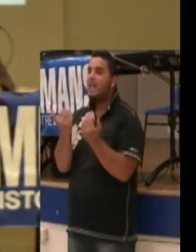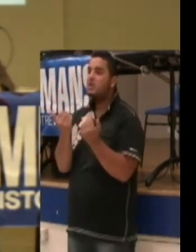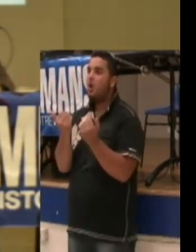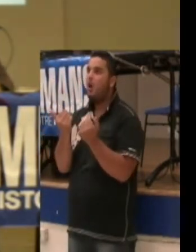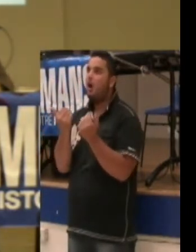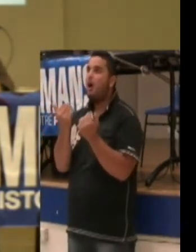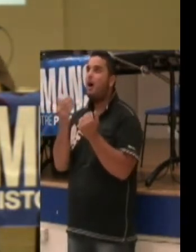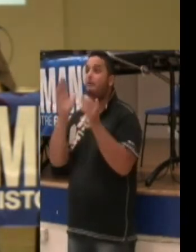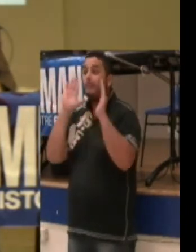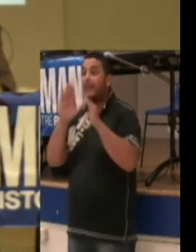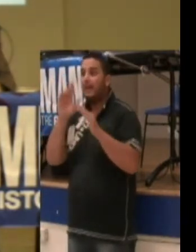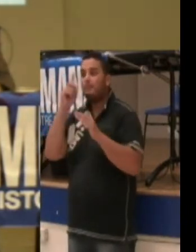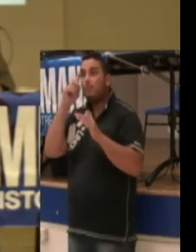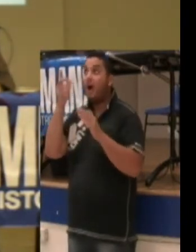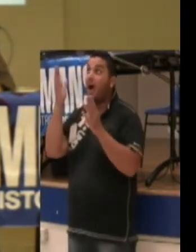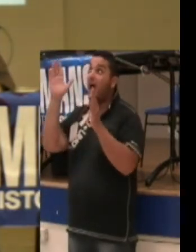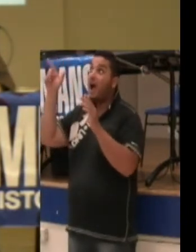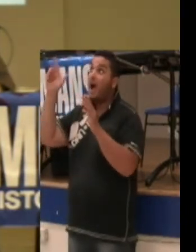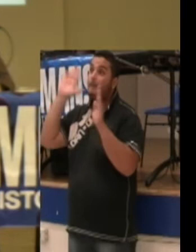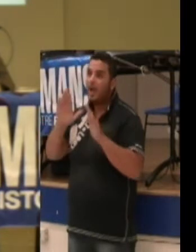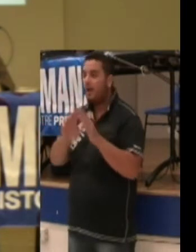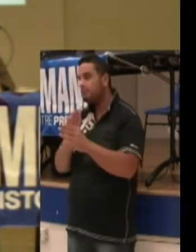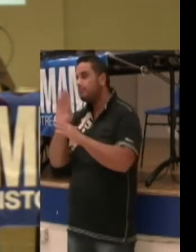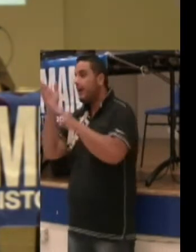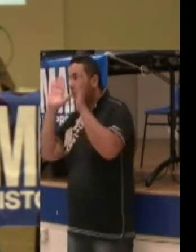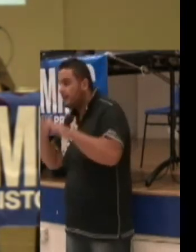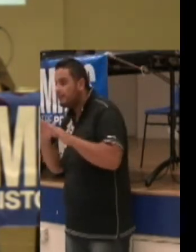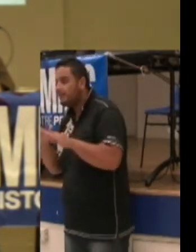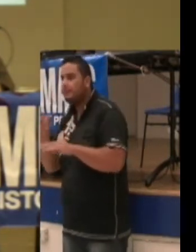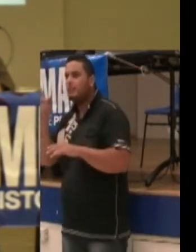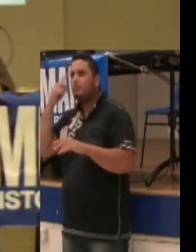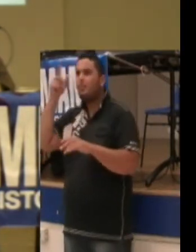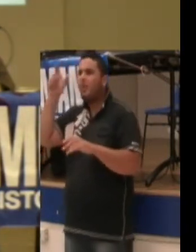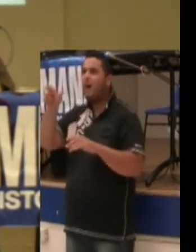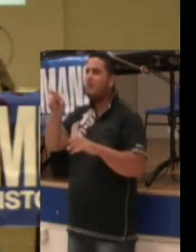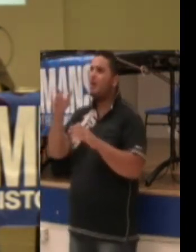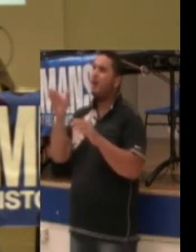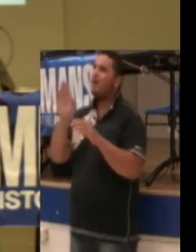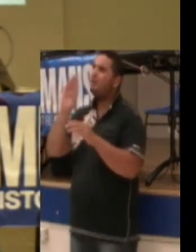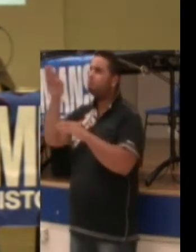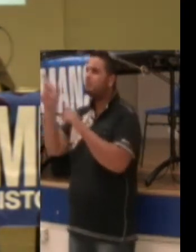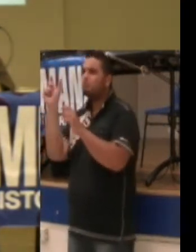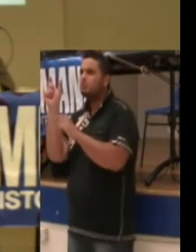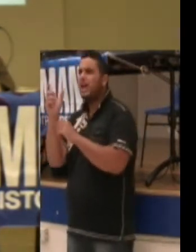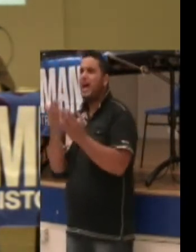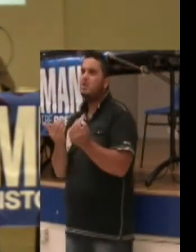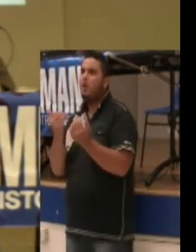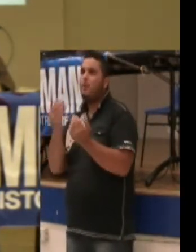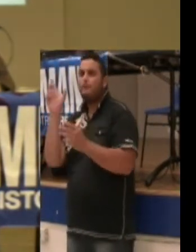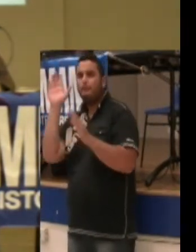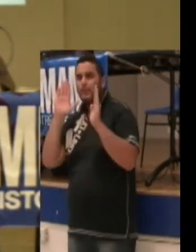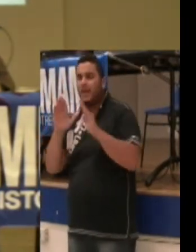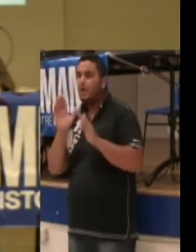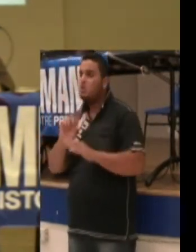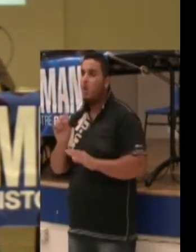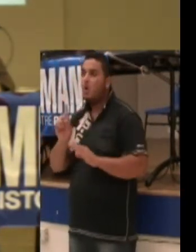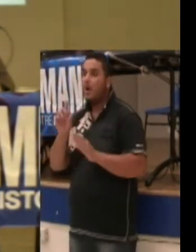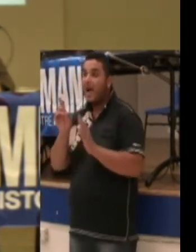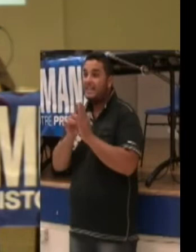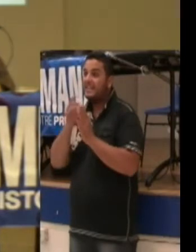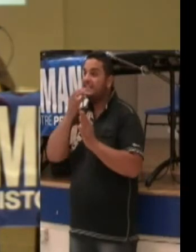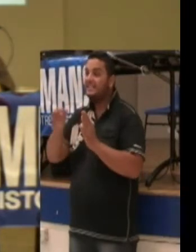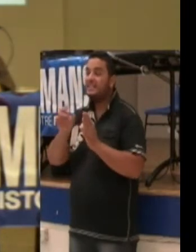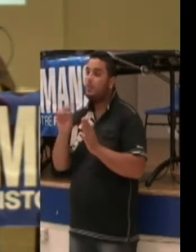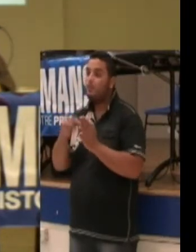Beaucoup de gens vous disent, attendre la prière, c'est rester à la mosquée et attendre l'autre prière. C'est pas ça. C'est pas ce que veut dire le hadith. Le hadith, c'est pas ce qu'il veut